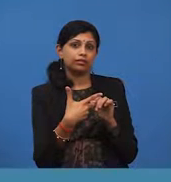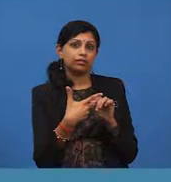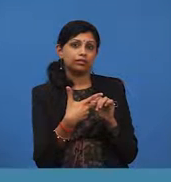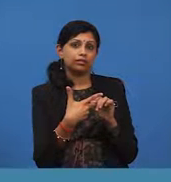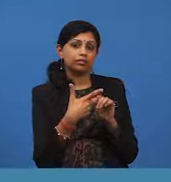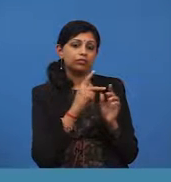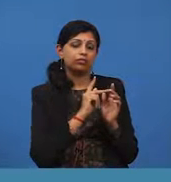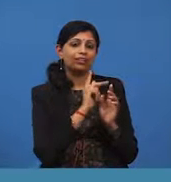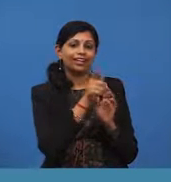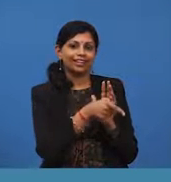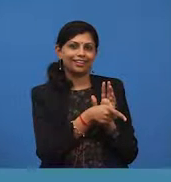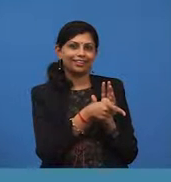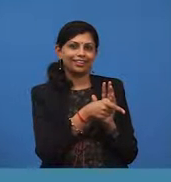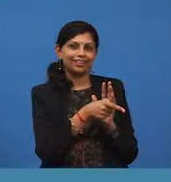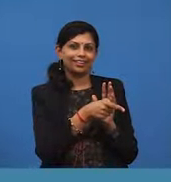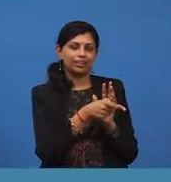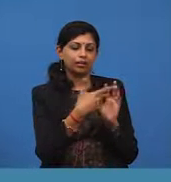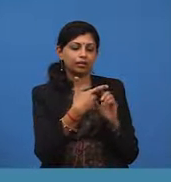ke arah kanan.